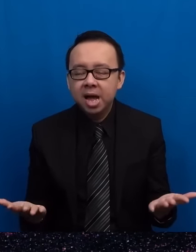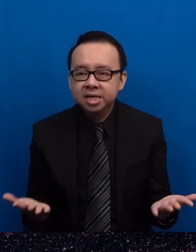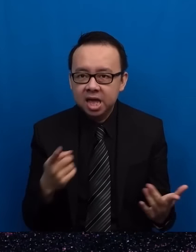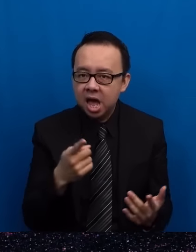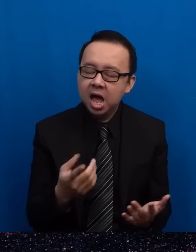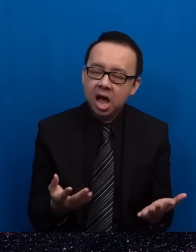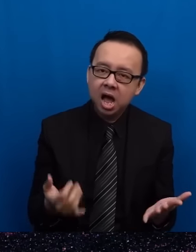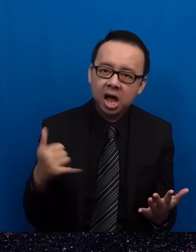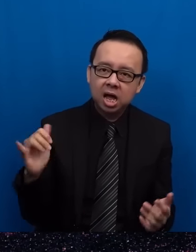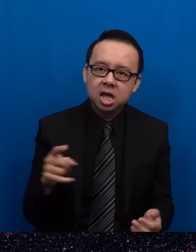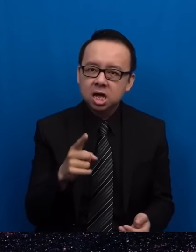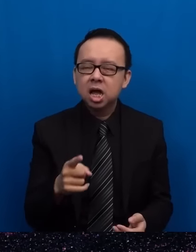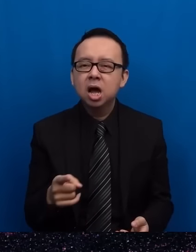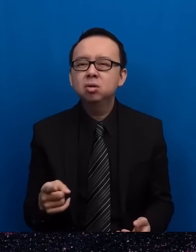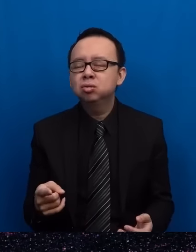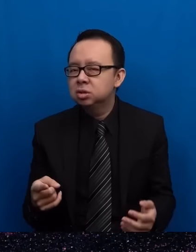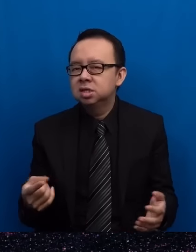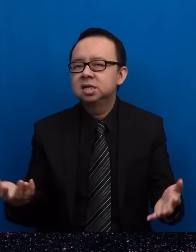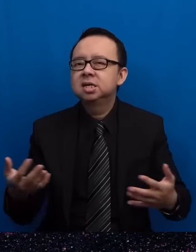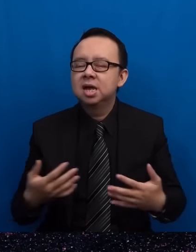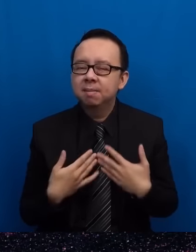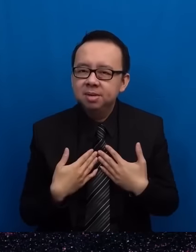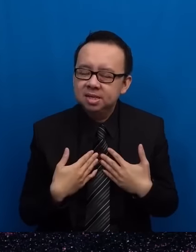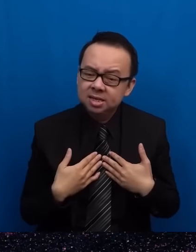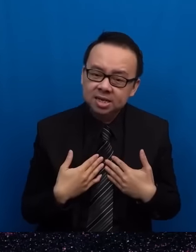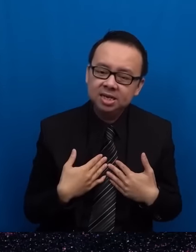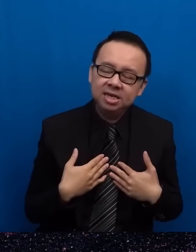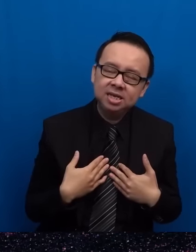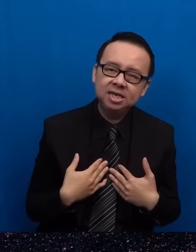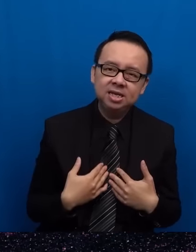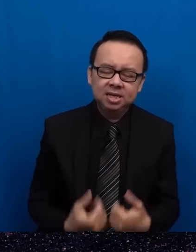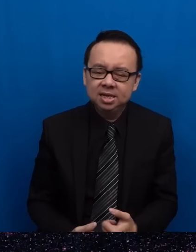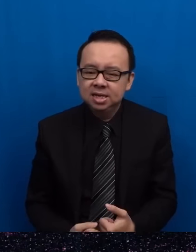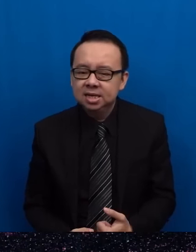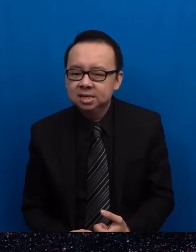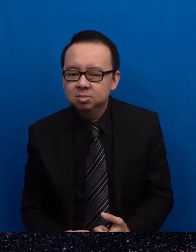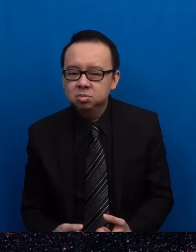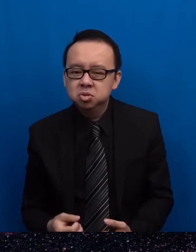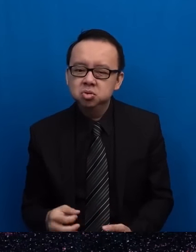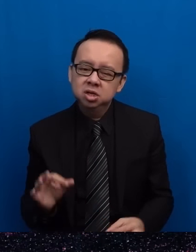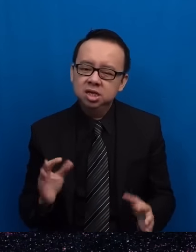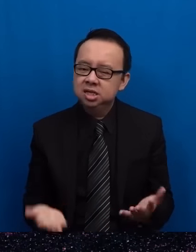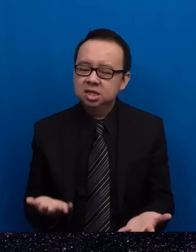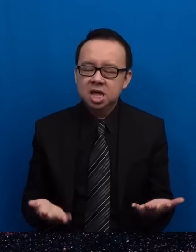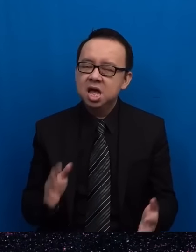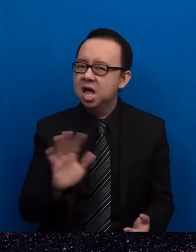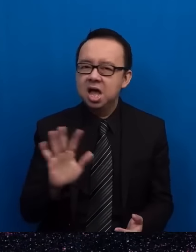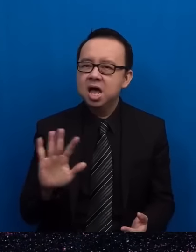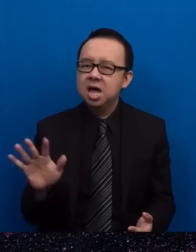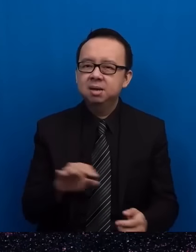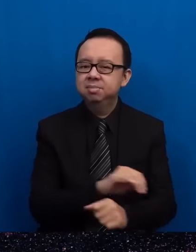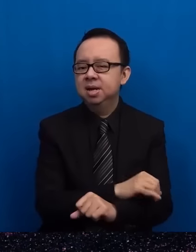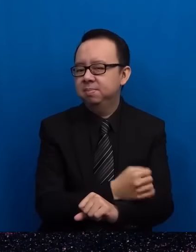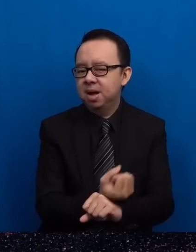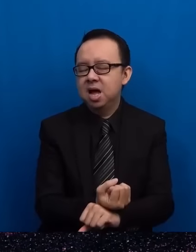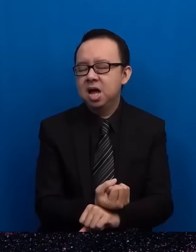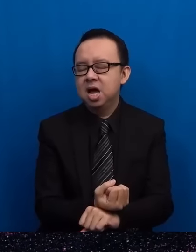Apa yang kau alami kini mungkin